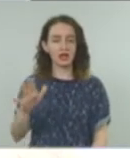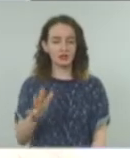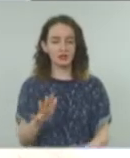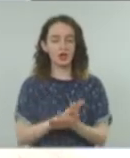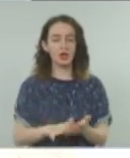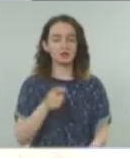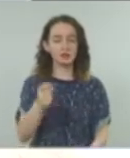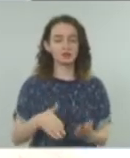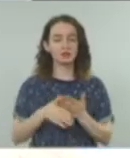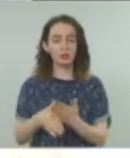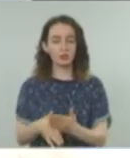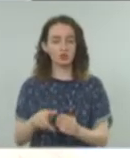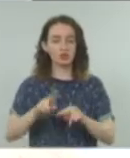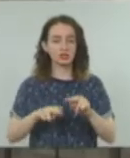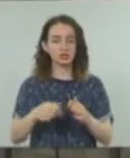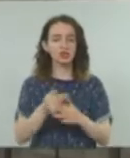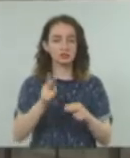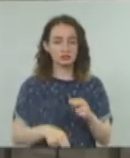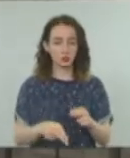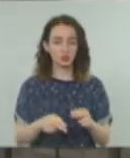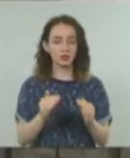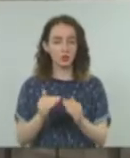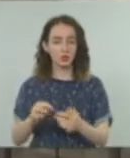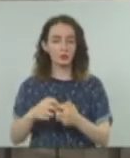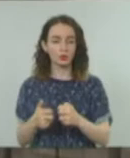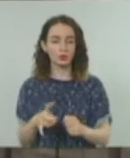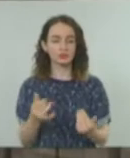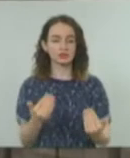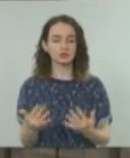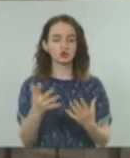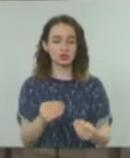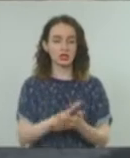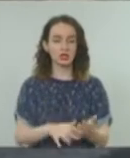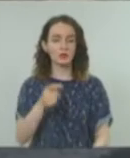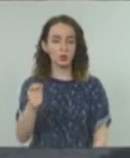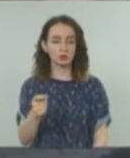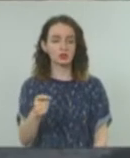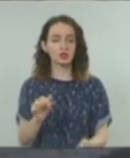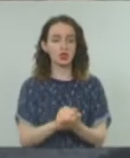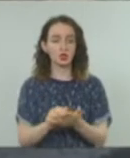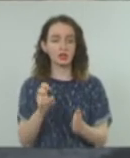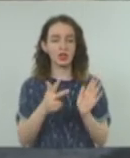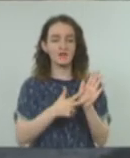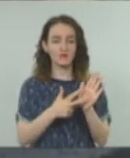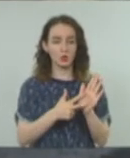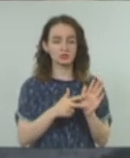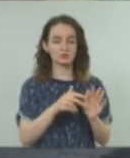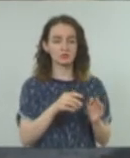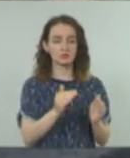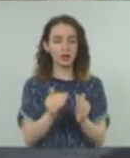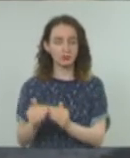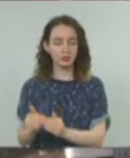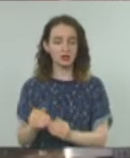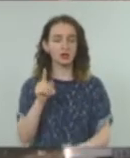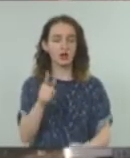помочь достроить проблемные дома через фонд. На сегодняшний день поданы документы на 8 объектов. Ведомство готово профинансировать стройки